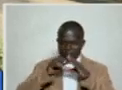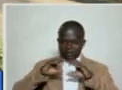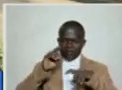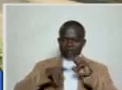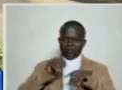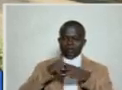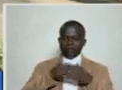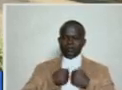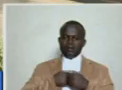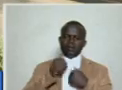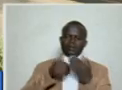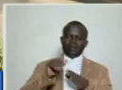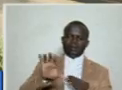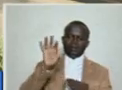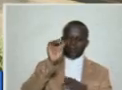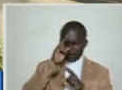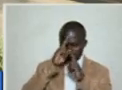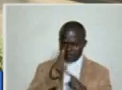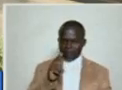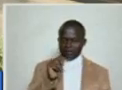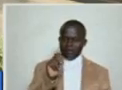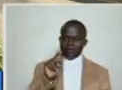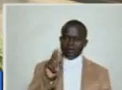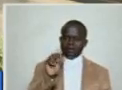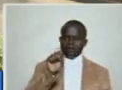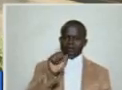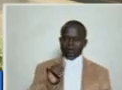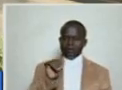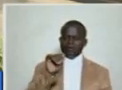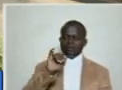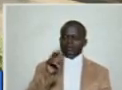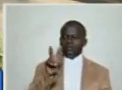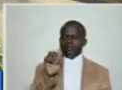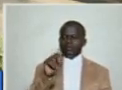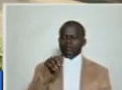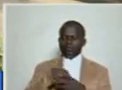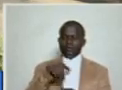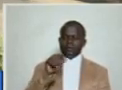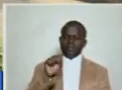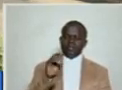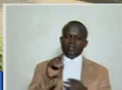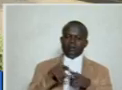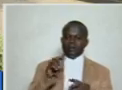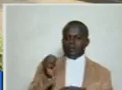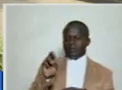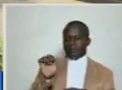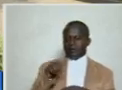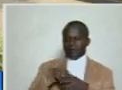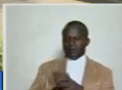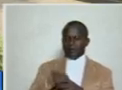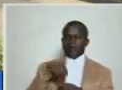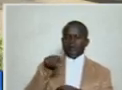Rwanda ryari ryahisemo ko Honorable Nkusi Juvenali wo mu ishyaka PSD ndetse n'uwamurera Salama wo mu